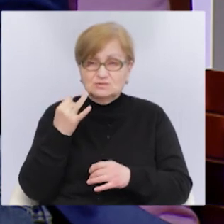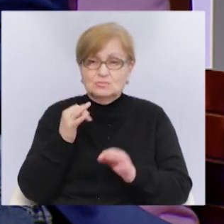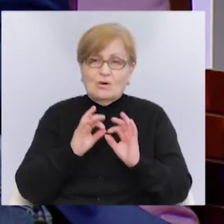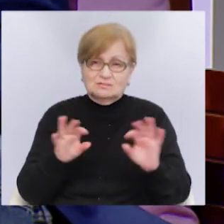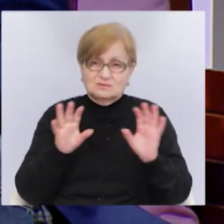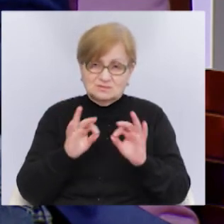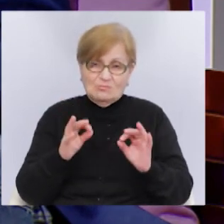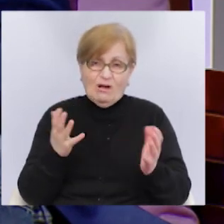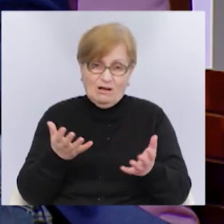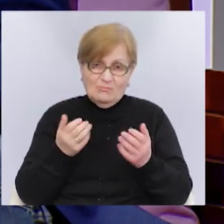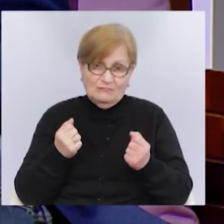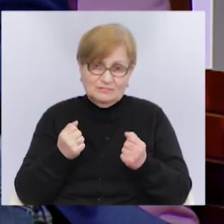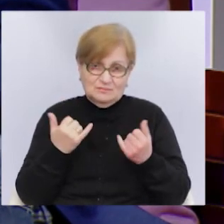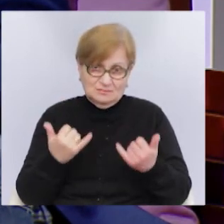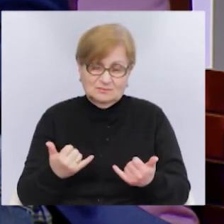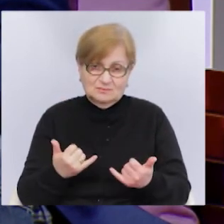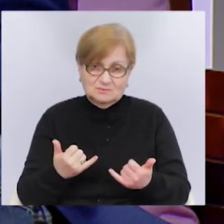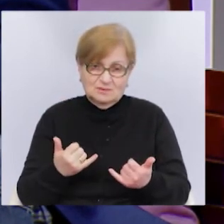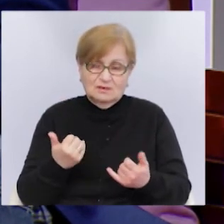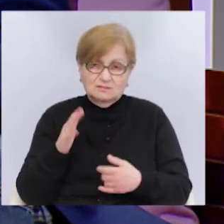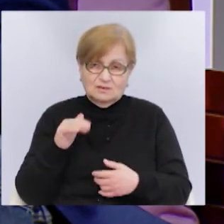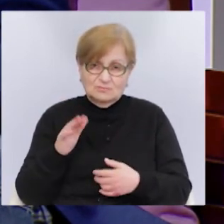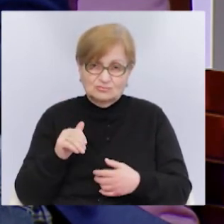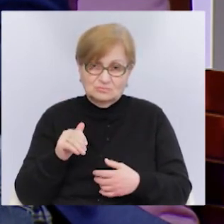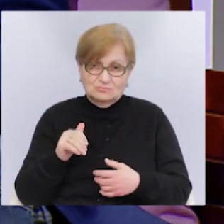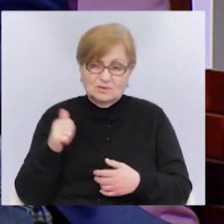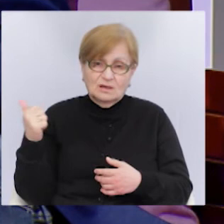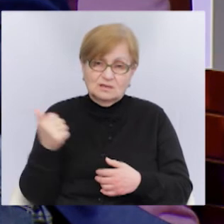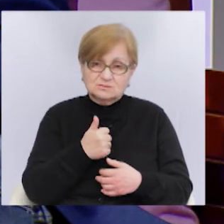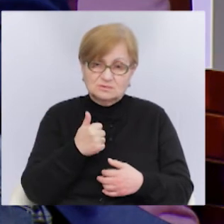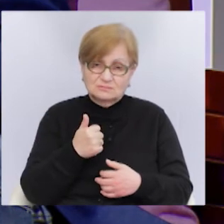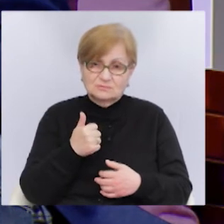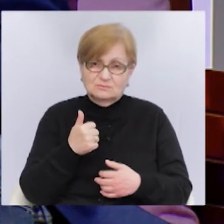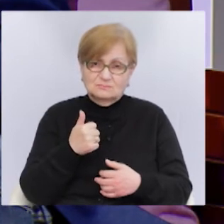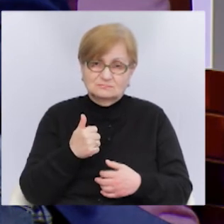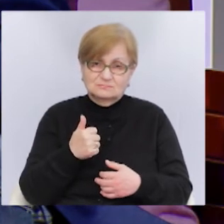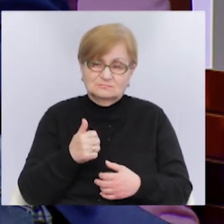გადაცემა გამოგვივიდა დღეს. დაგემშვიდობებით ერთი კვირით,